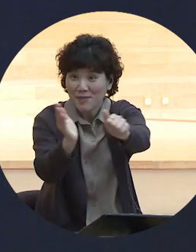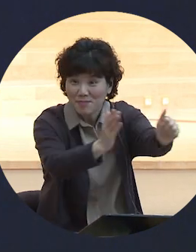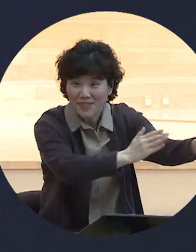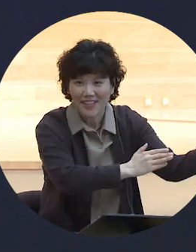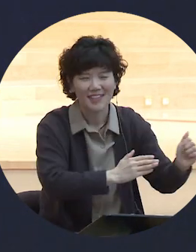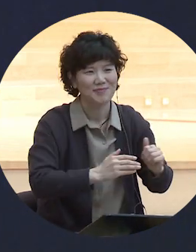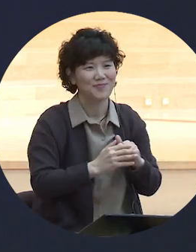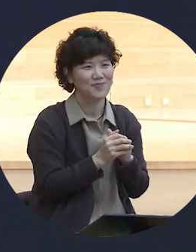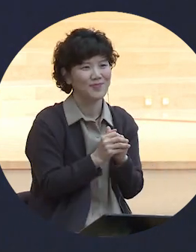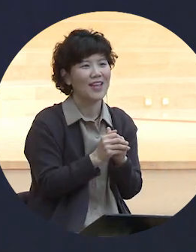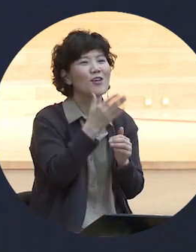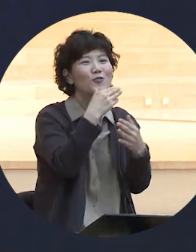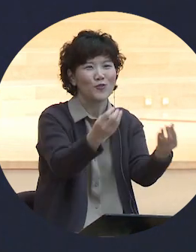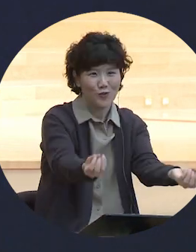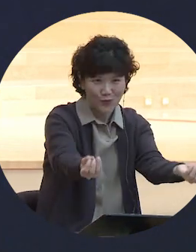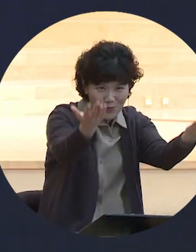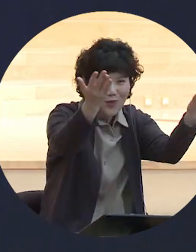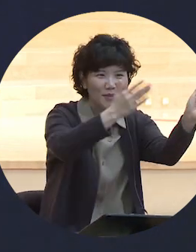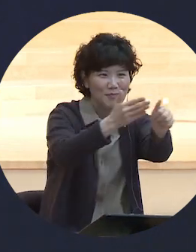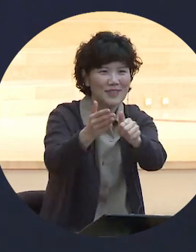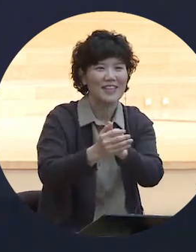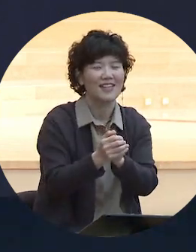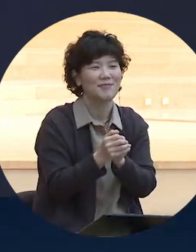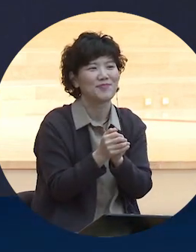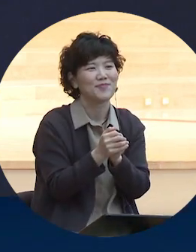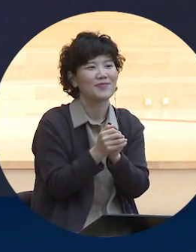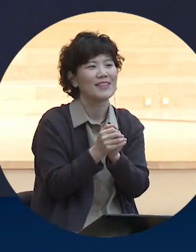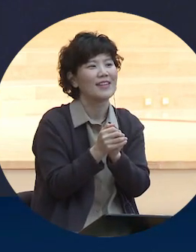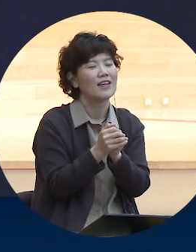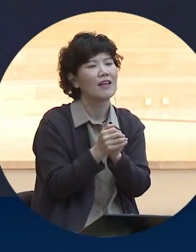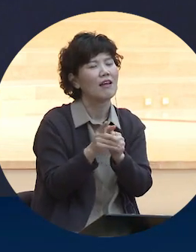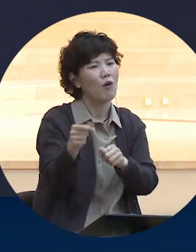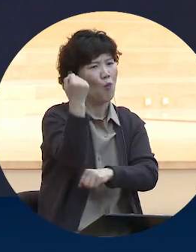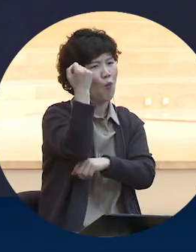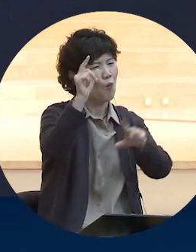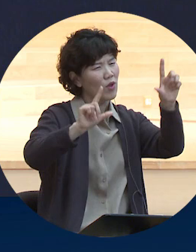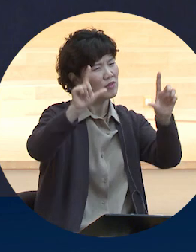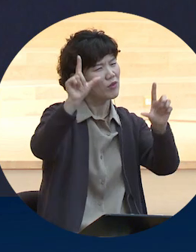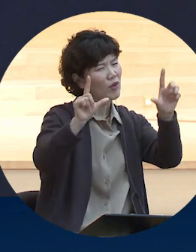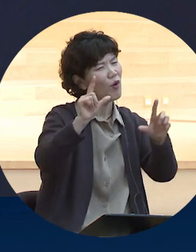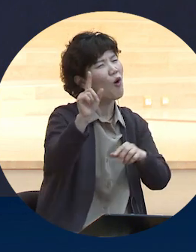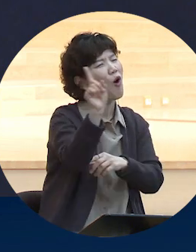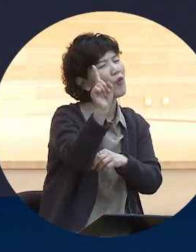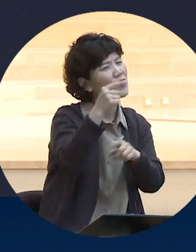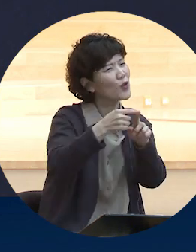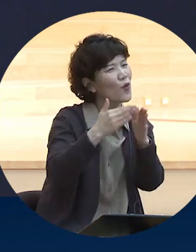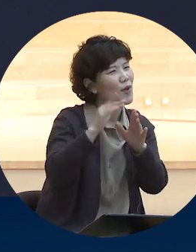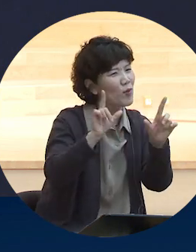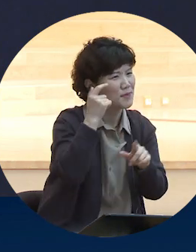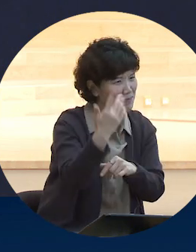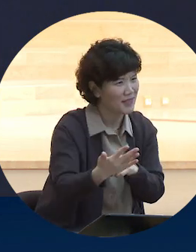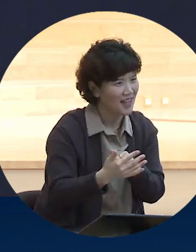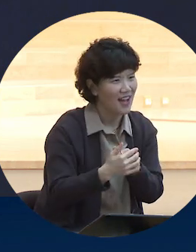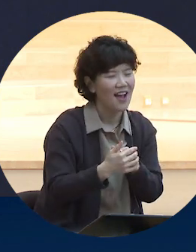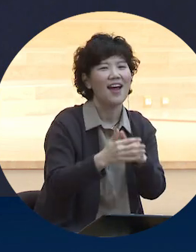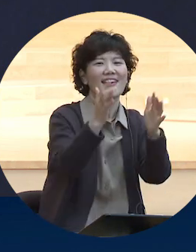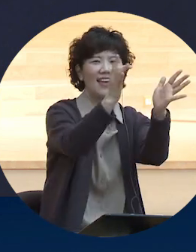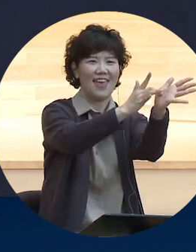축원합니다. 축복합니다. 자, 원형의 교회 어떤 모습인가 따라하십시다.